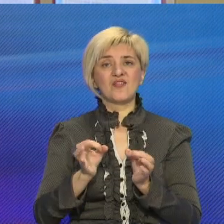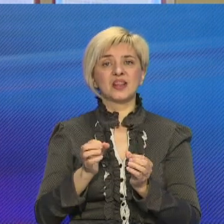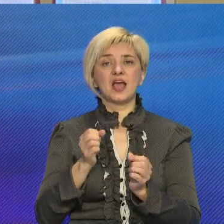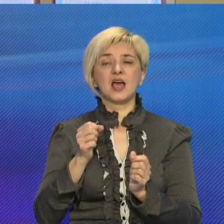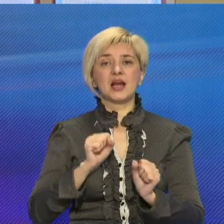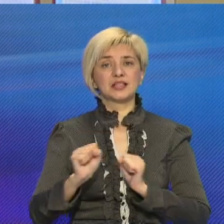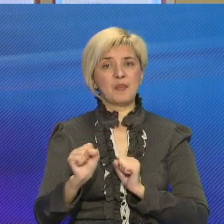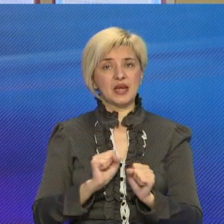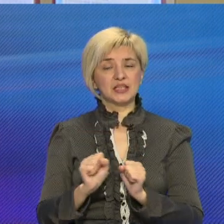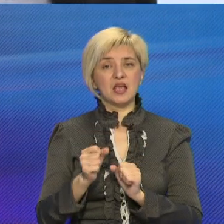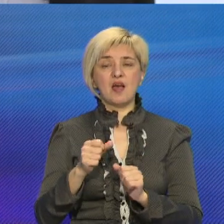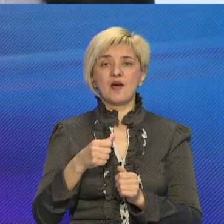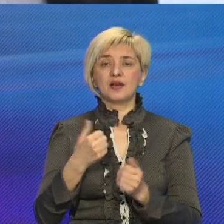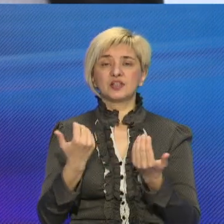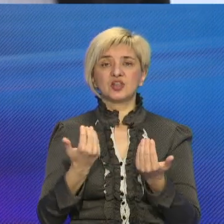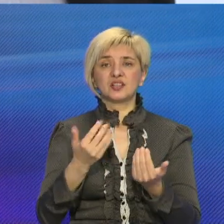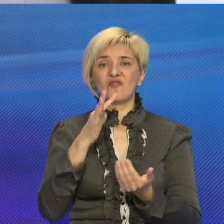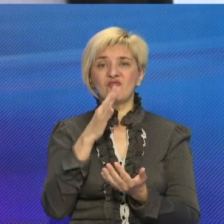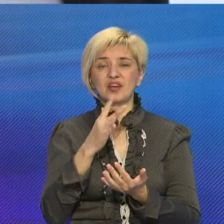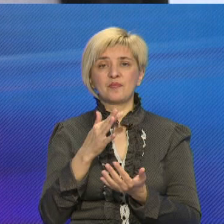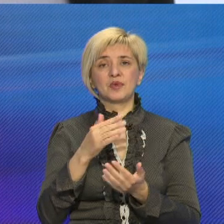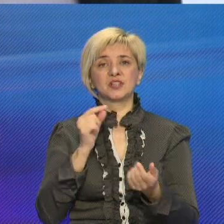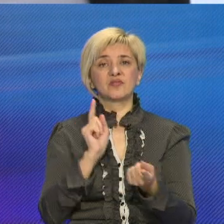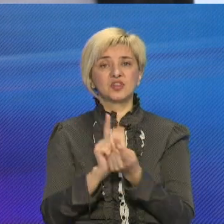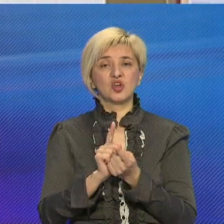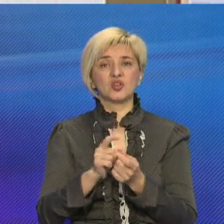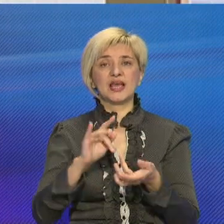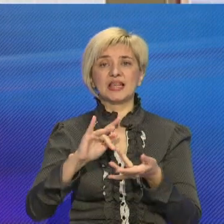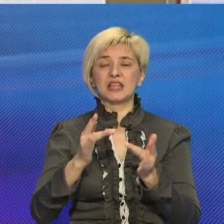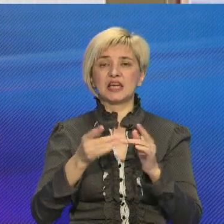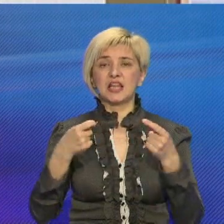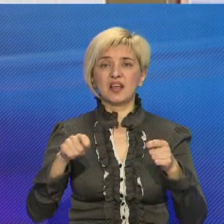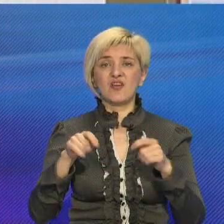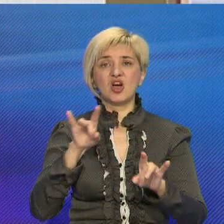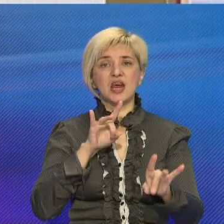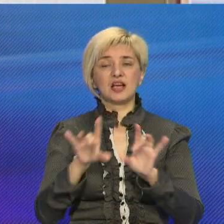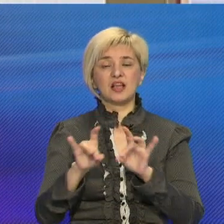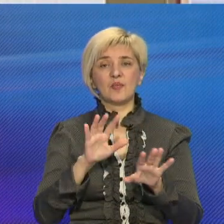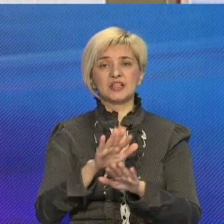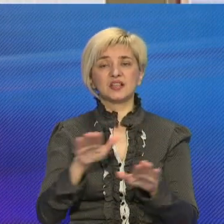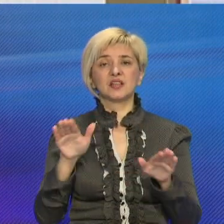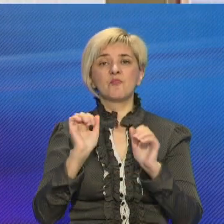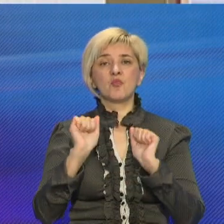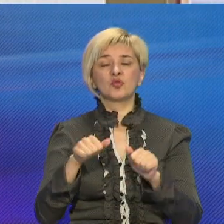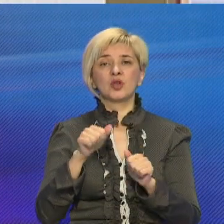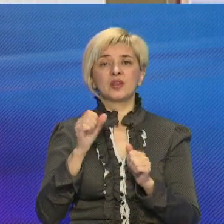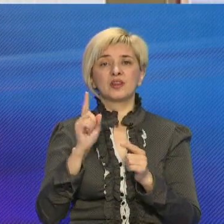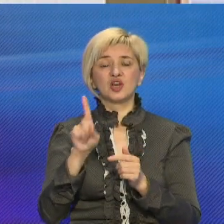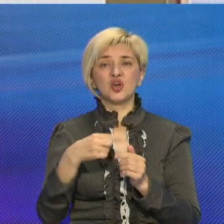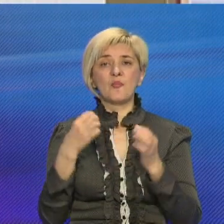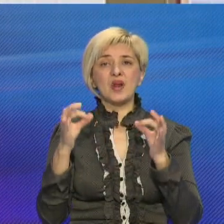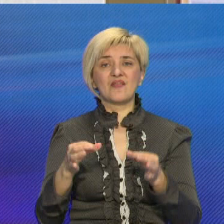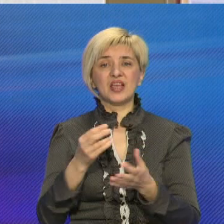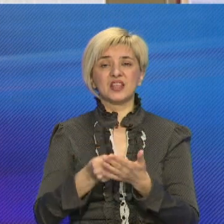они сталкиваются с интернет-торговлей, они сталкиваются с рекламой, дети могут даже правильно не оценить свои возможности и, может быть,